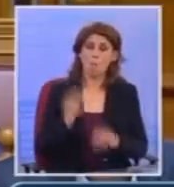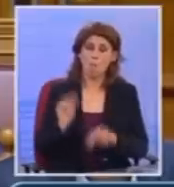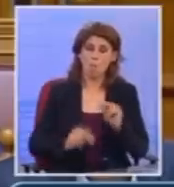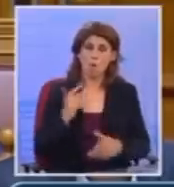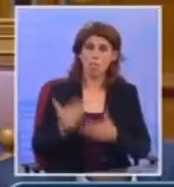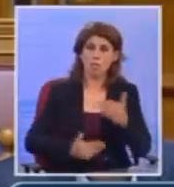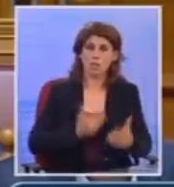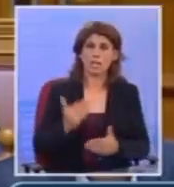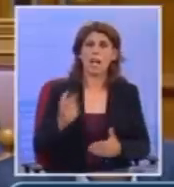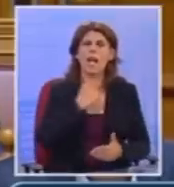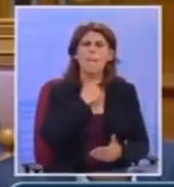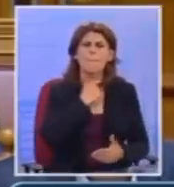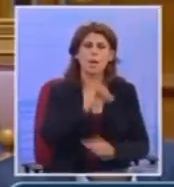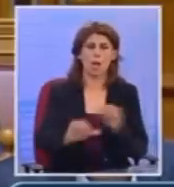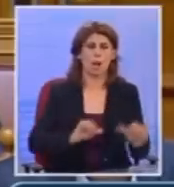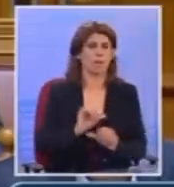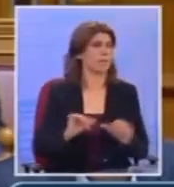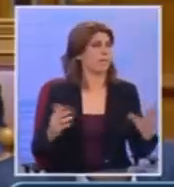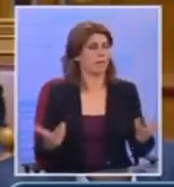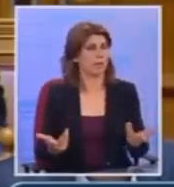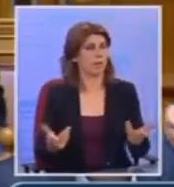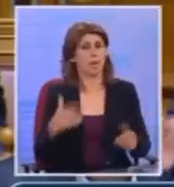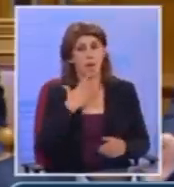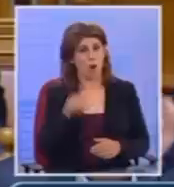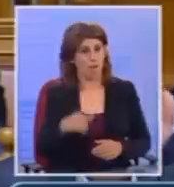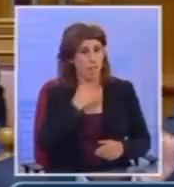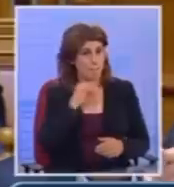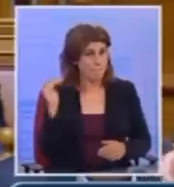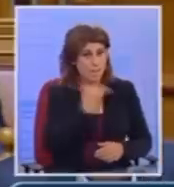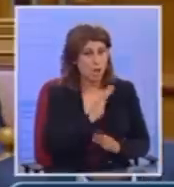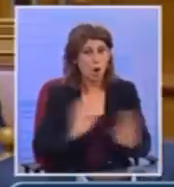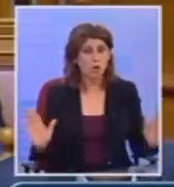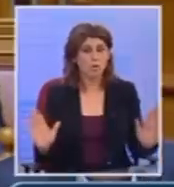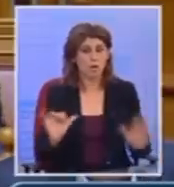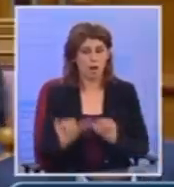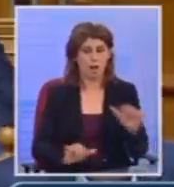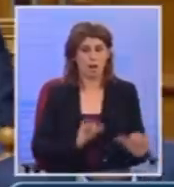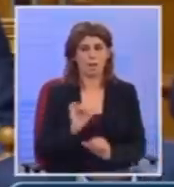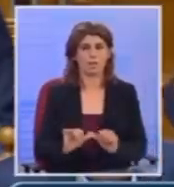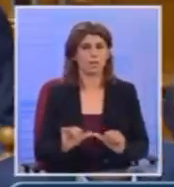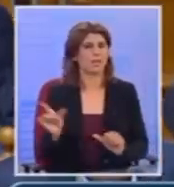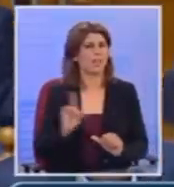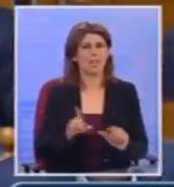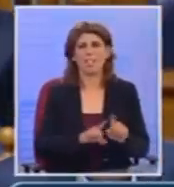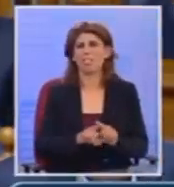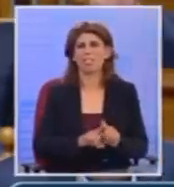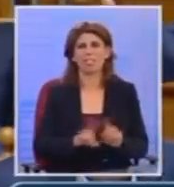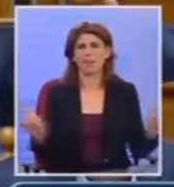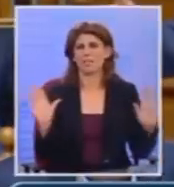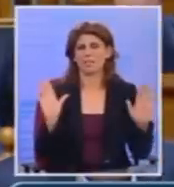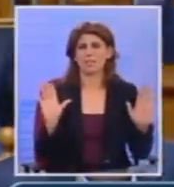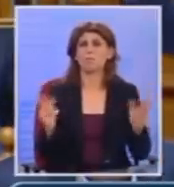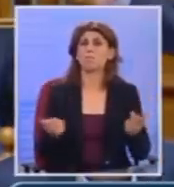για επίγουσες αλλαγές? Διότι αυτές οι επίγουσες αλλαγές δεν αφορούν το πώς θα είναι το